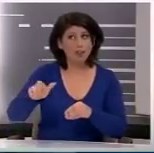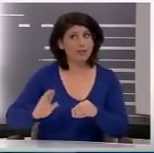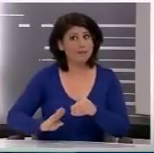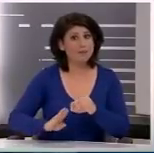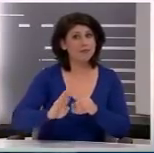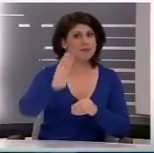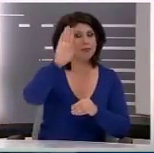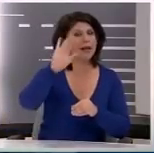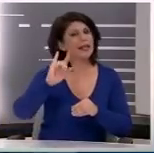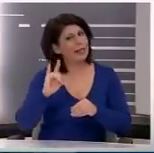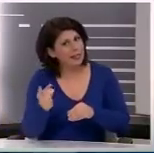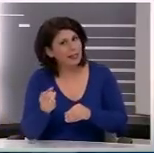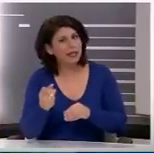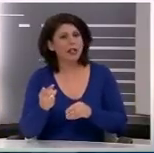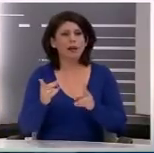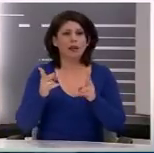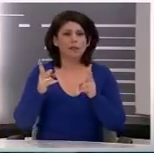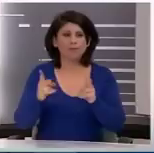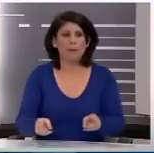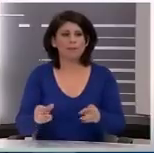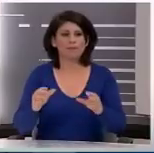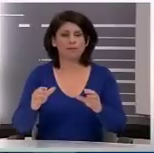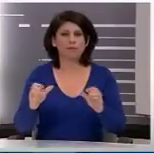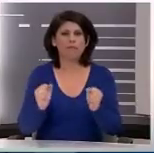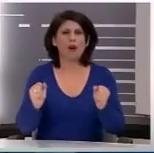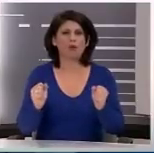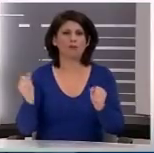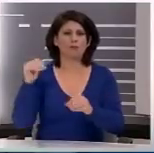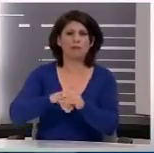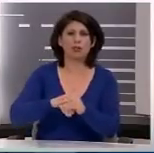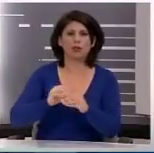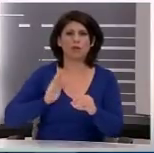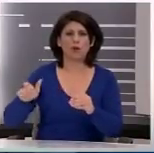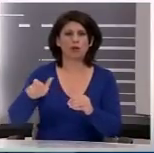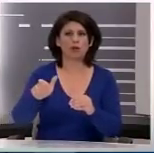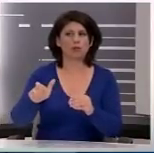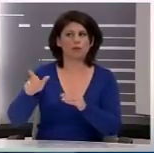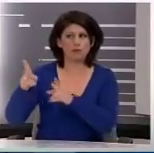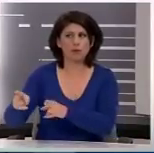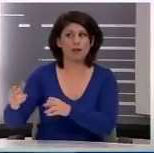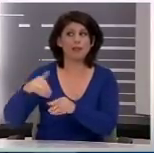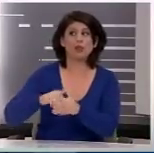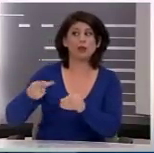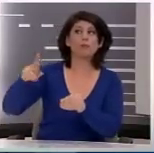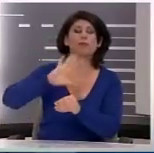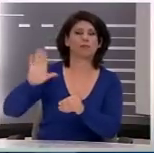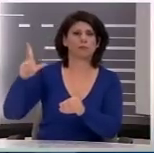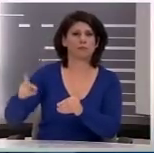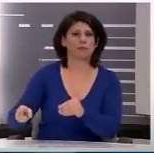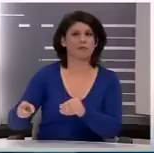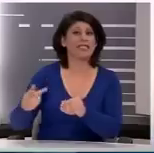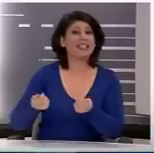ή να παγώσουμε τη συμμετοχή των πολιτών. Τι έγινε λοιπόν από το 12.